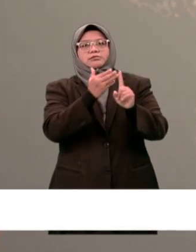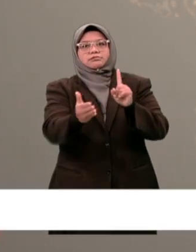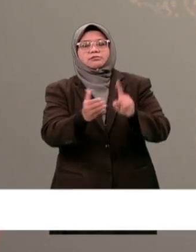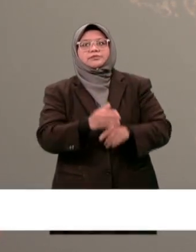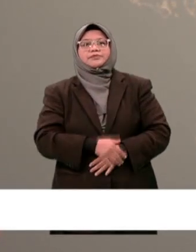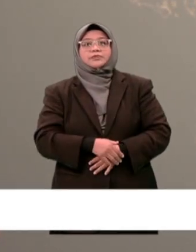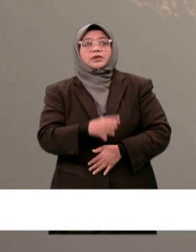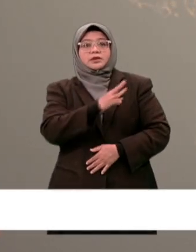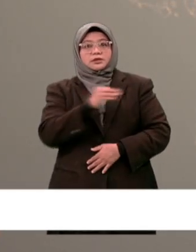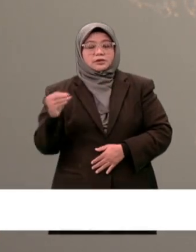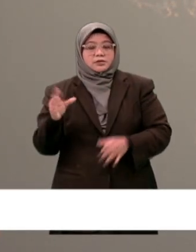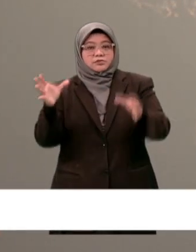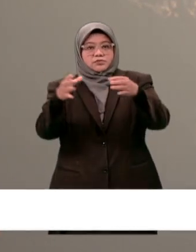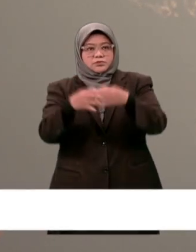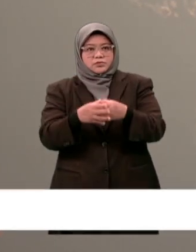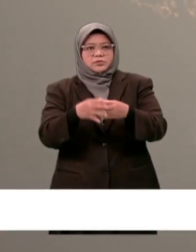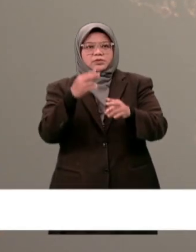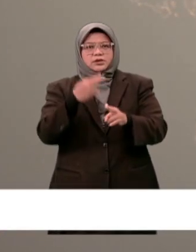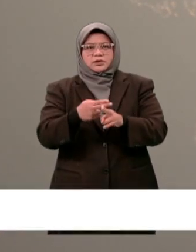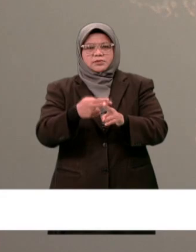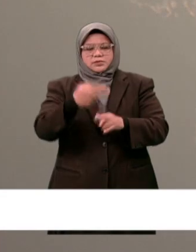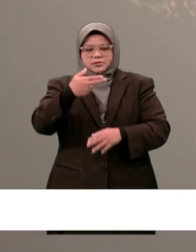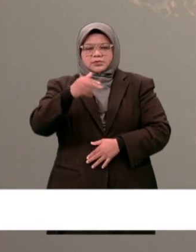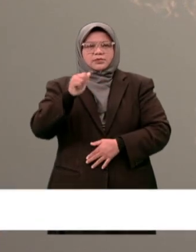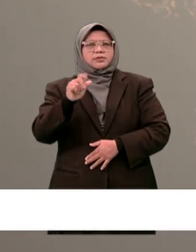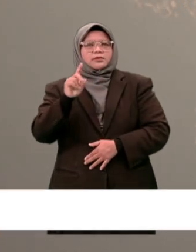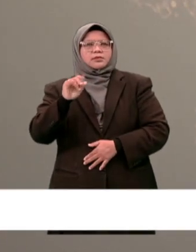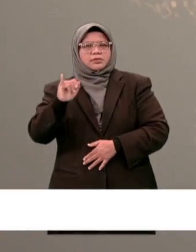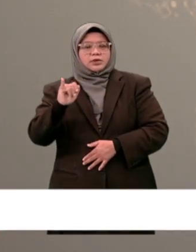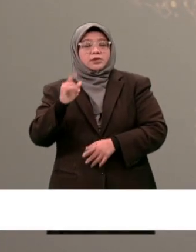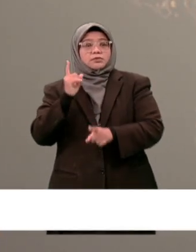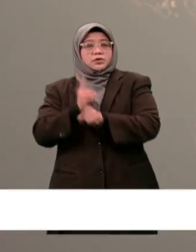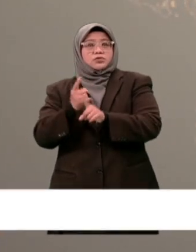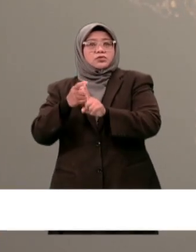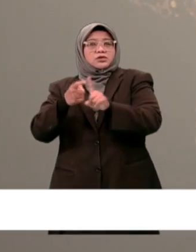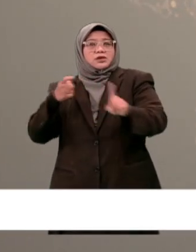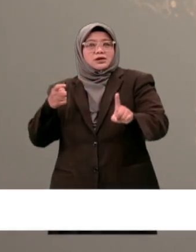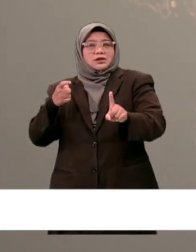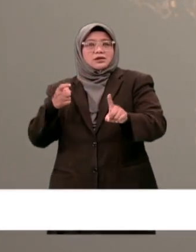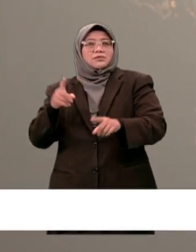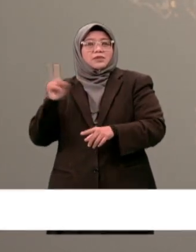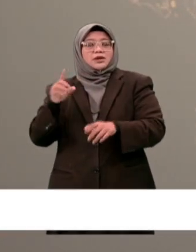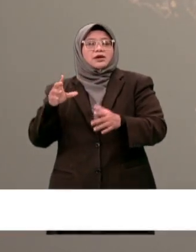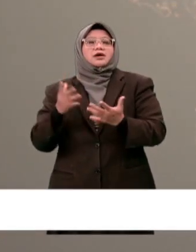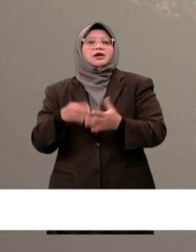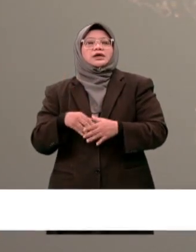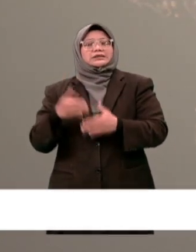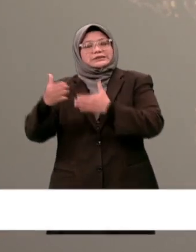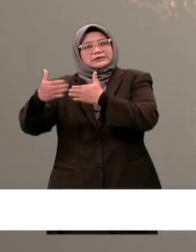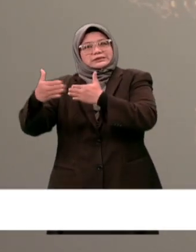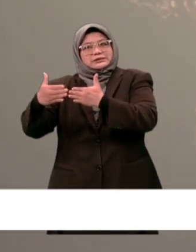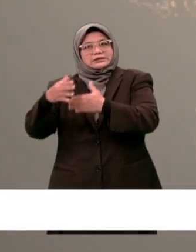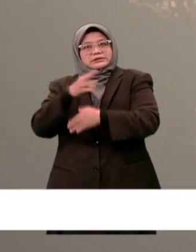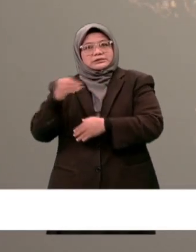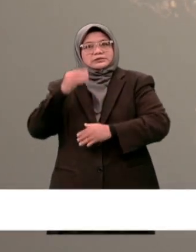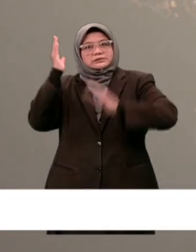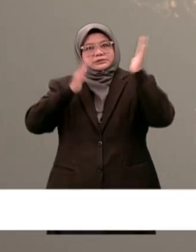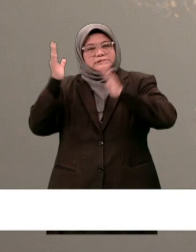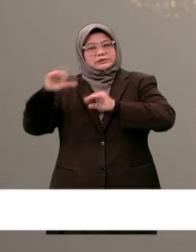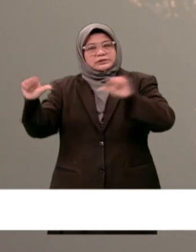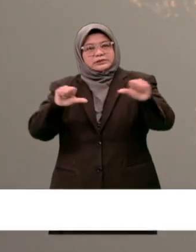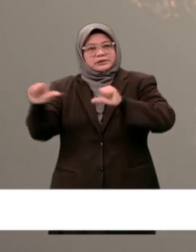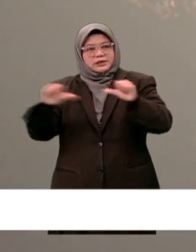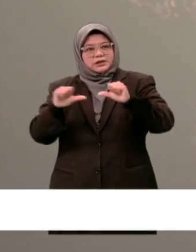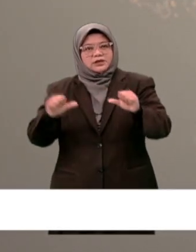kumpulan ajaran hadimina Allah yang berasal dari Negara Jiran di kesan di beberapa negeri di Malaysia dan active